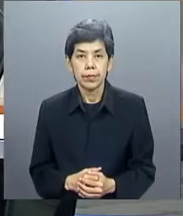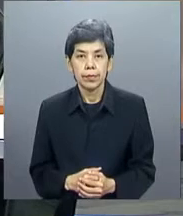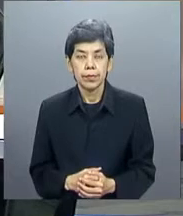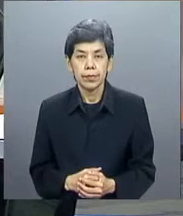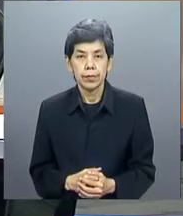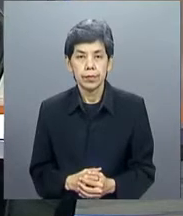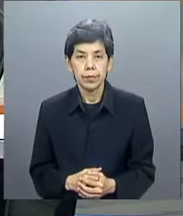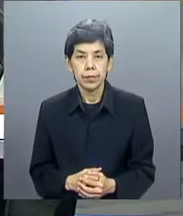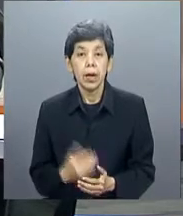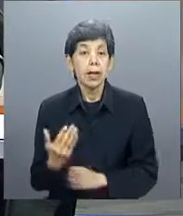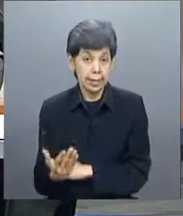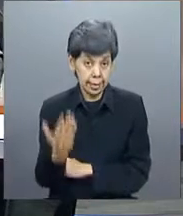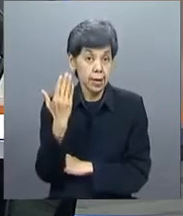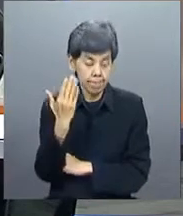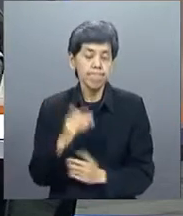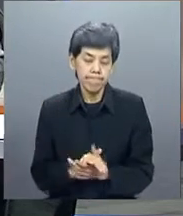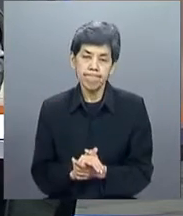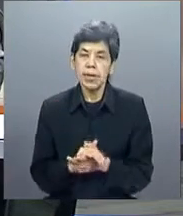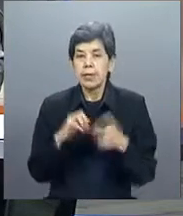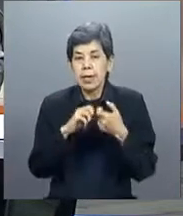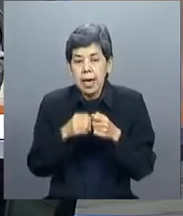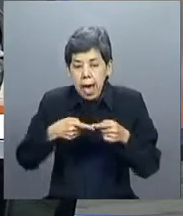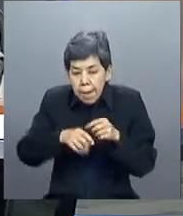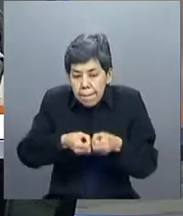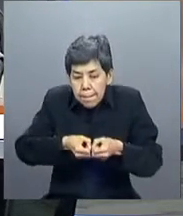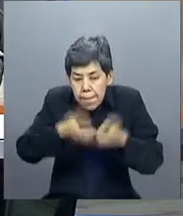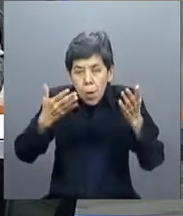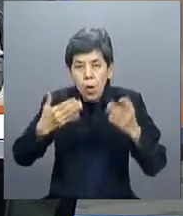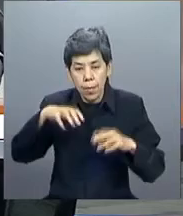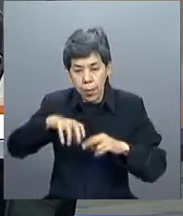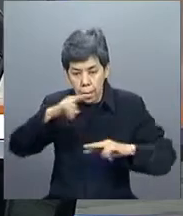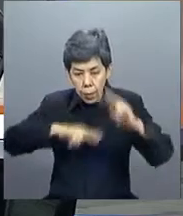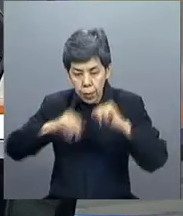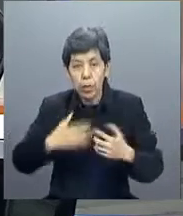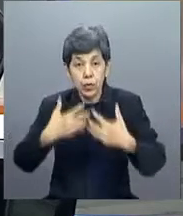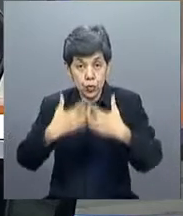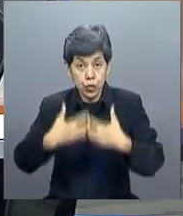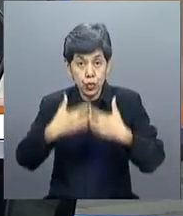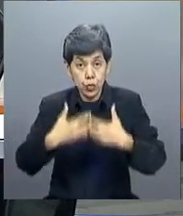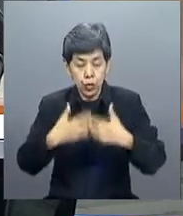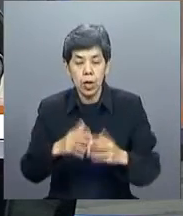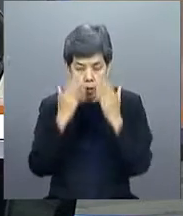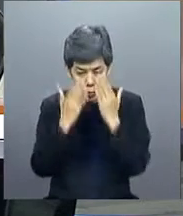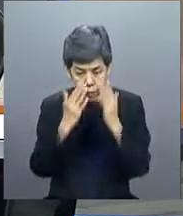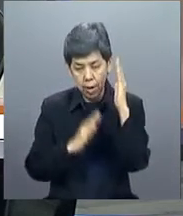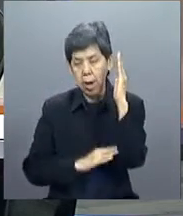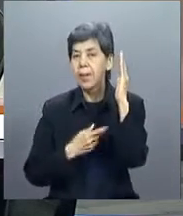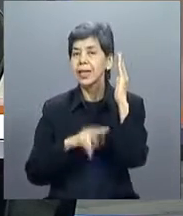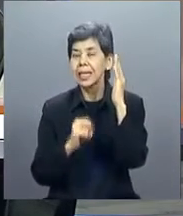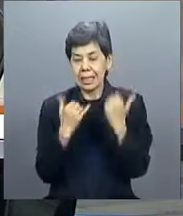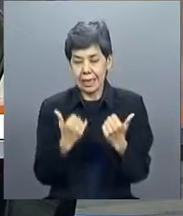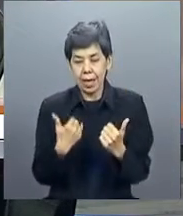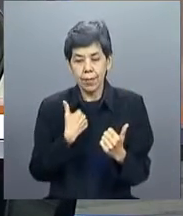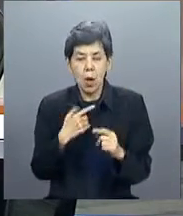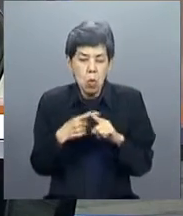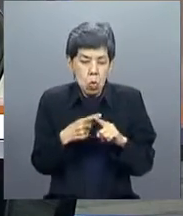คุณผู้ชมคะเมื่อช่วงเช้าที่ผ่านมานะคะเกิดเหตุลอกบางระเบิดใกล้กับป้อมยามหน้านิคมอุตสาหกรรมอาหารฮาลานจังหวัดปัตานีทำให้